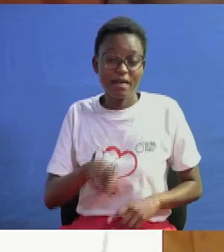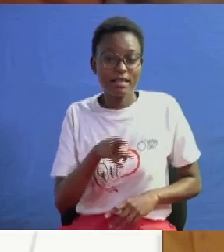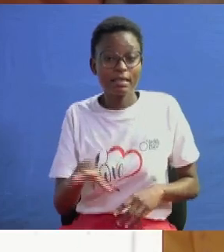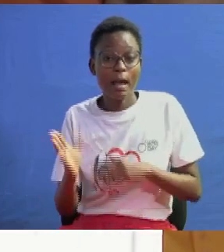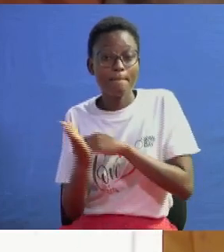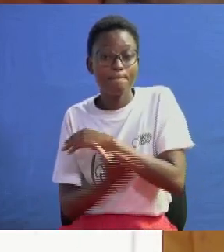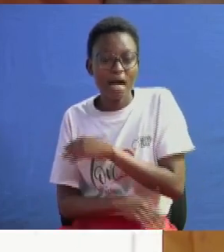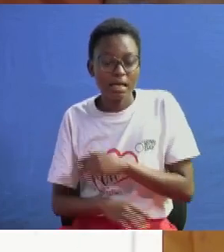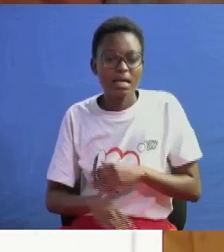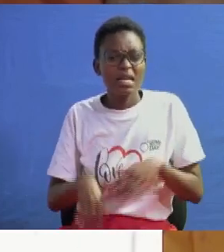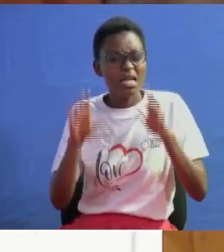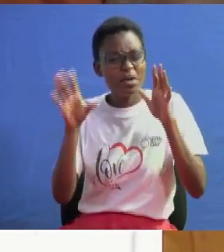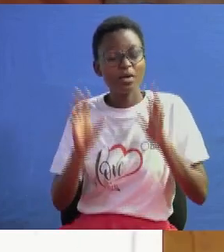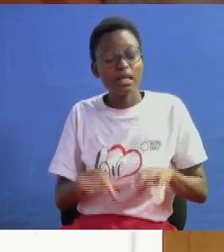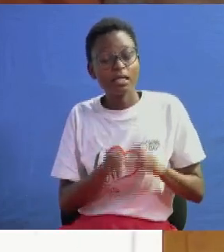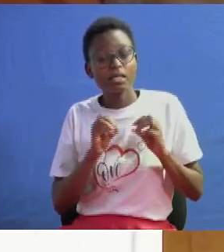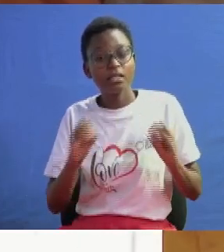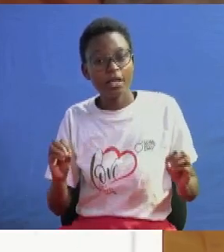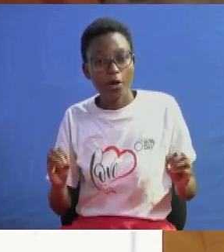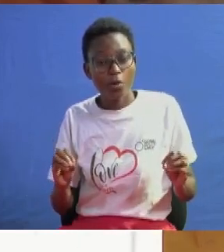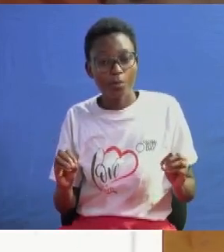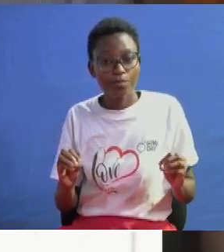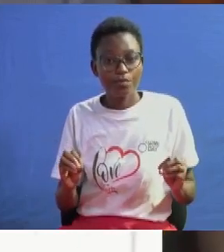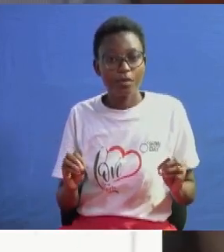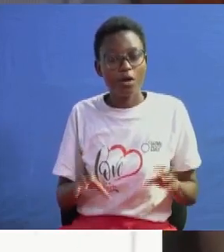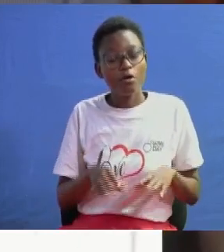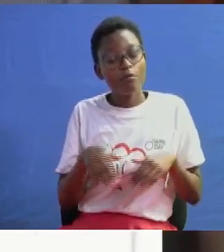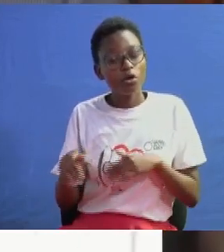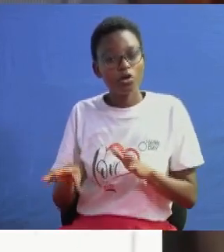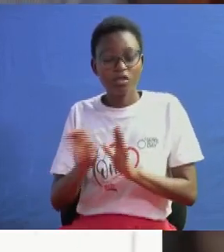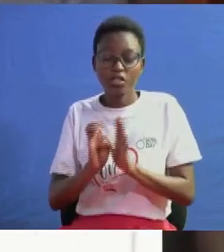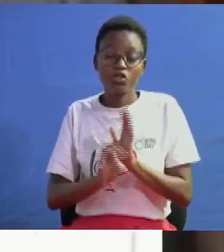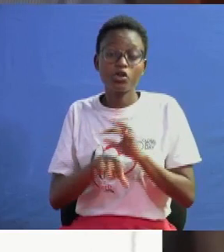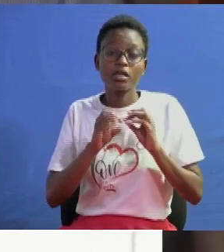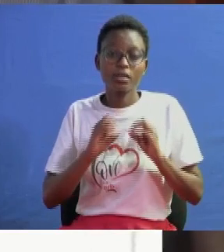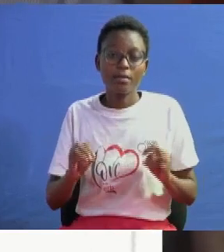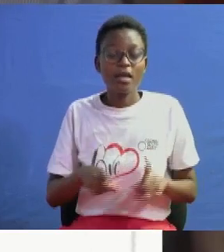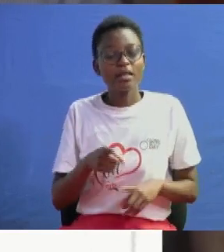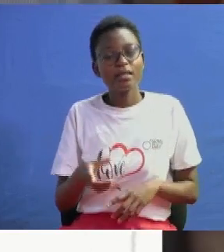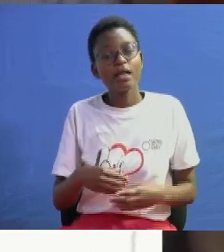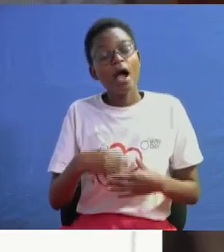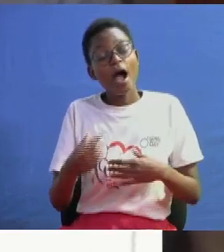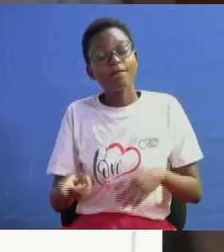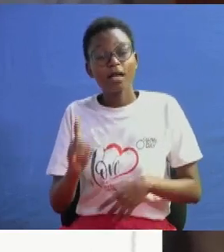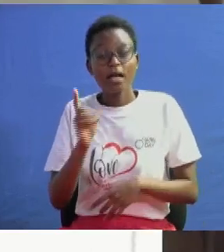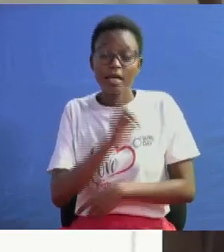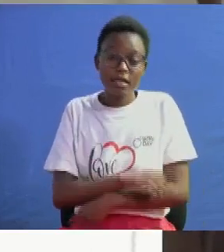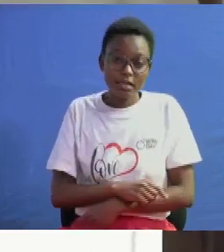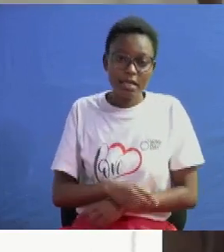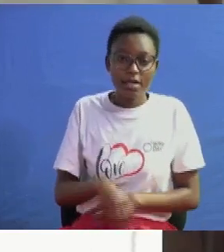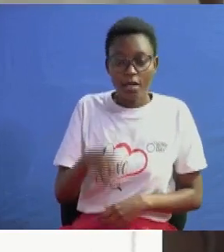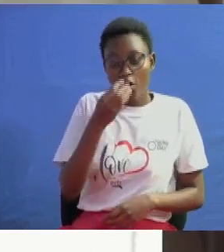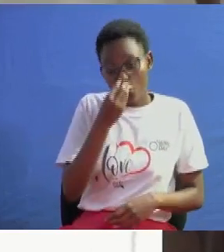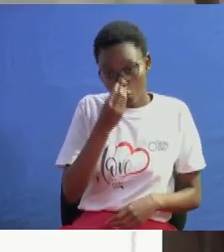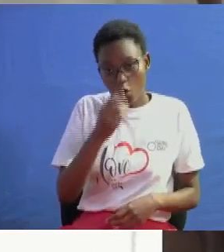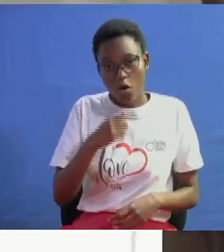rais haina maana na ni ukiukaji wa katiba. This comes a day after President William Ruto condemned the